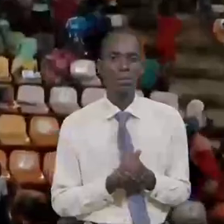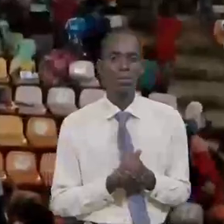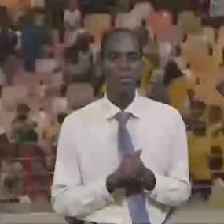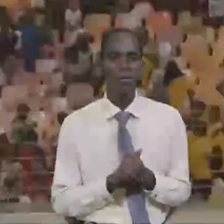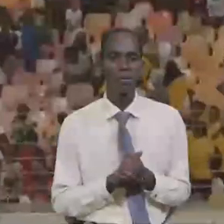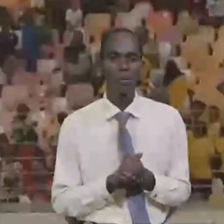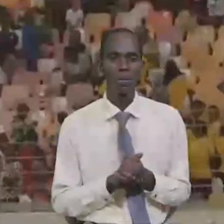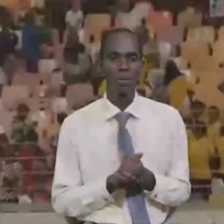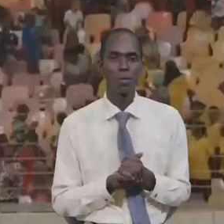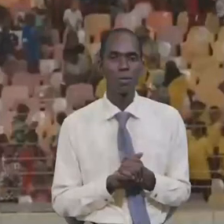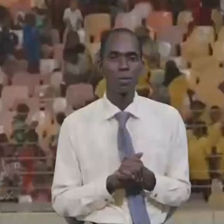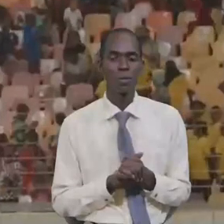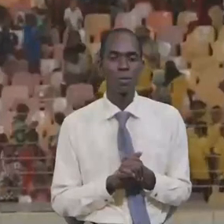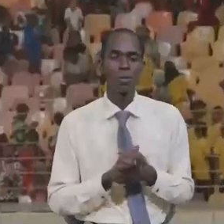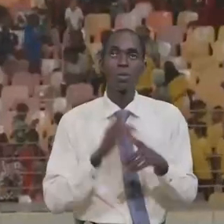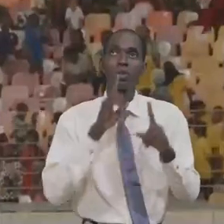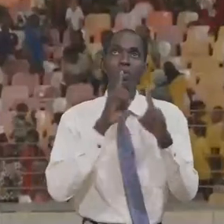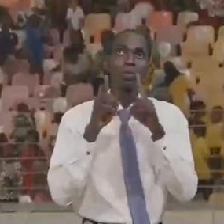par le Seigneur